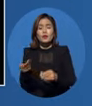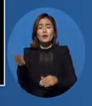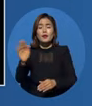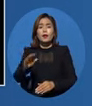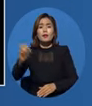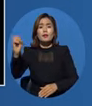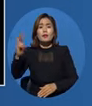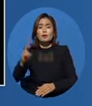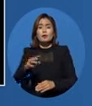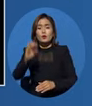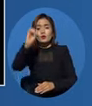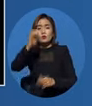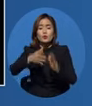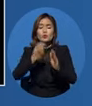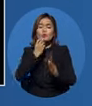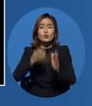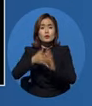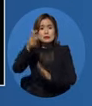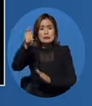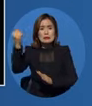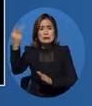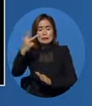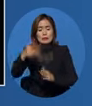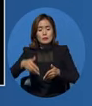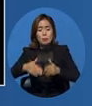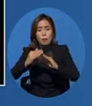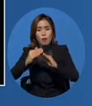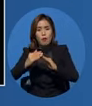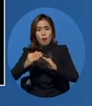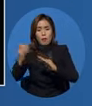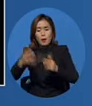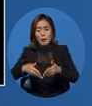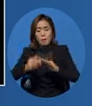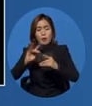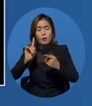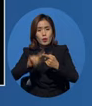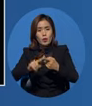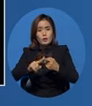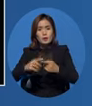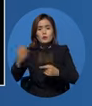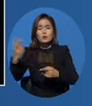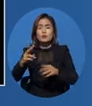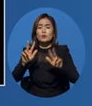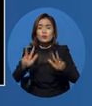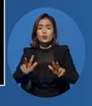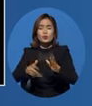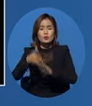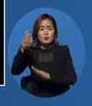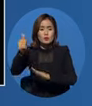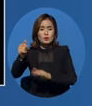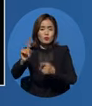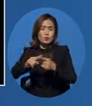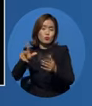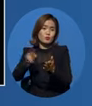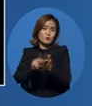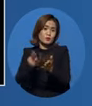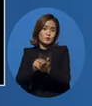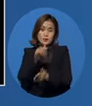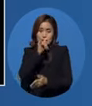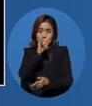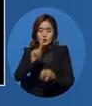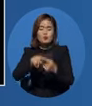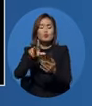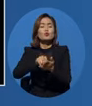5 세운 후보는 최근 재건축 재개발 이걸 주제와 나겠다 해서 지금 그 시장도 들썩이고 있지 않습니까 4 이